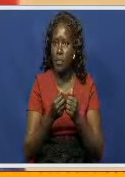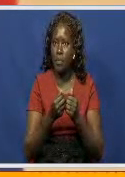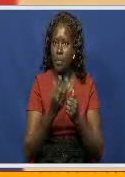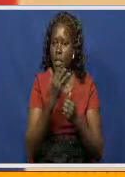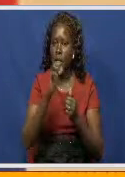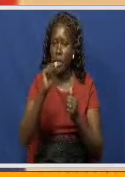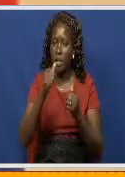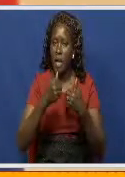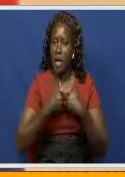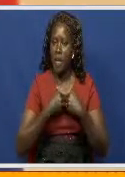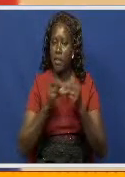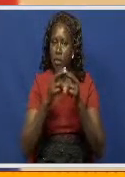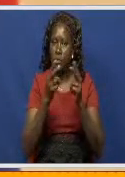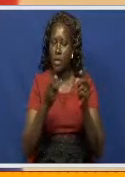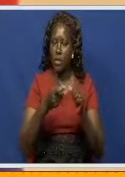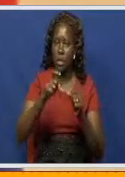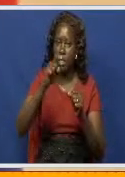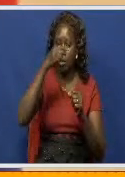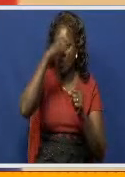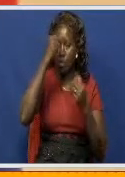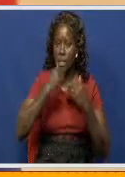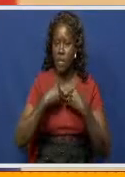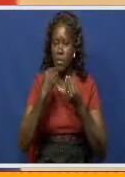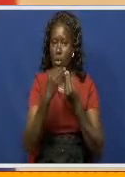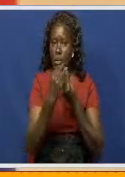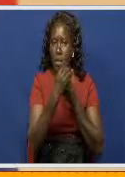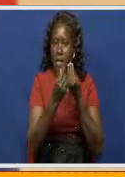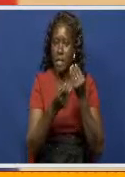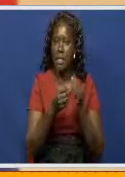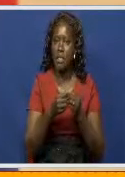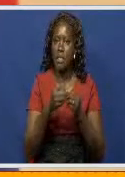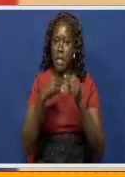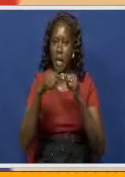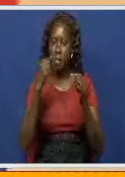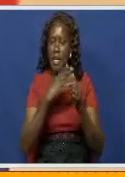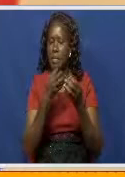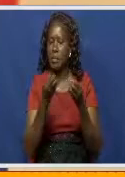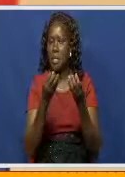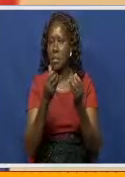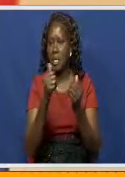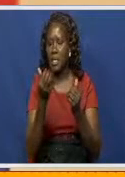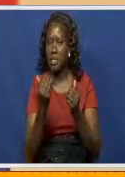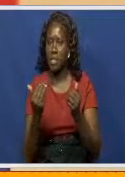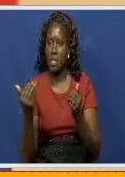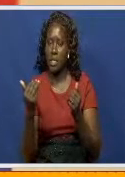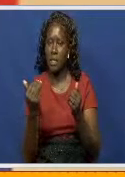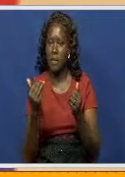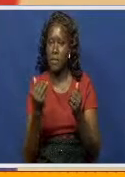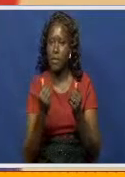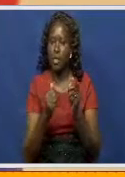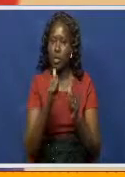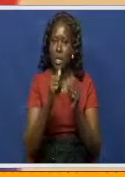ila itavali addition ntutu ina marigo ya kuma Meru kuna manda kuna mara nyingi sana tu